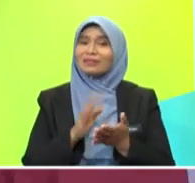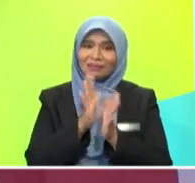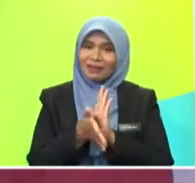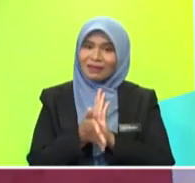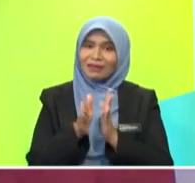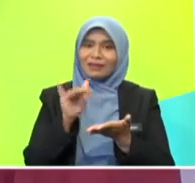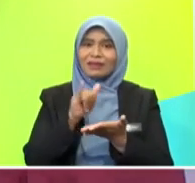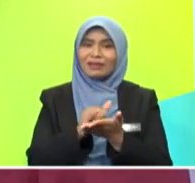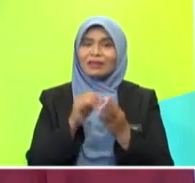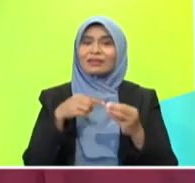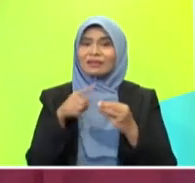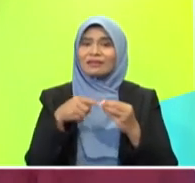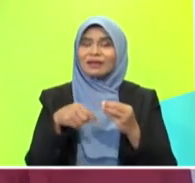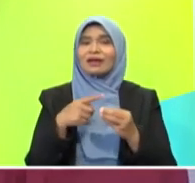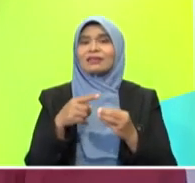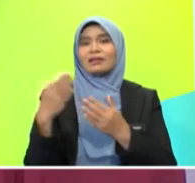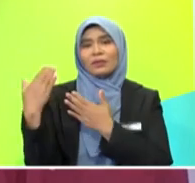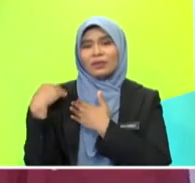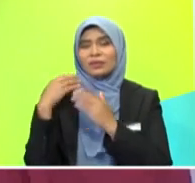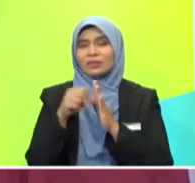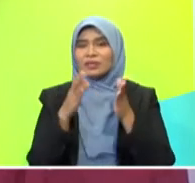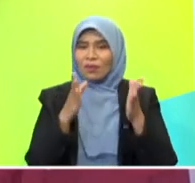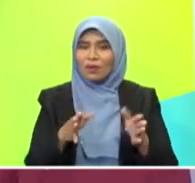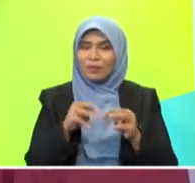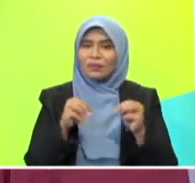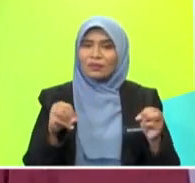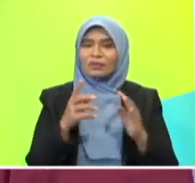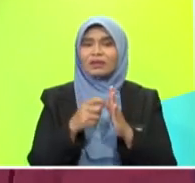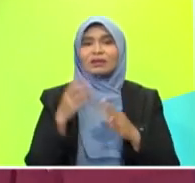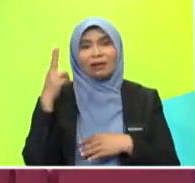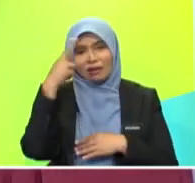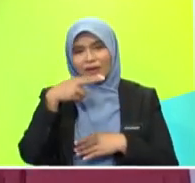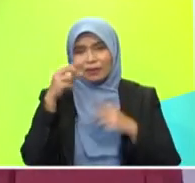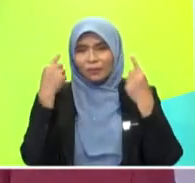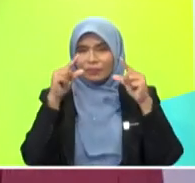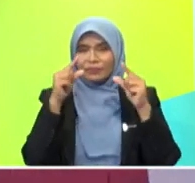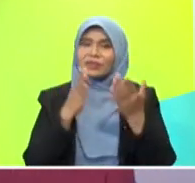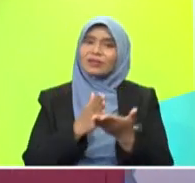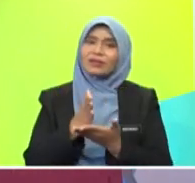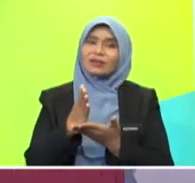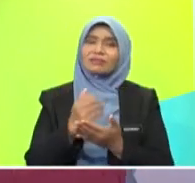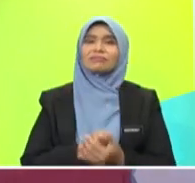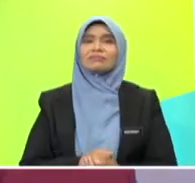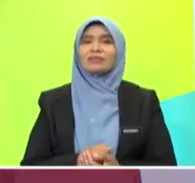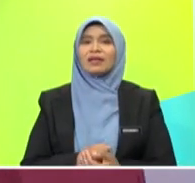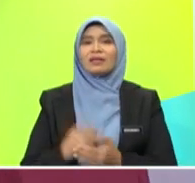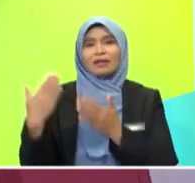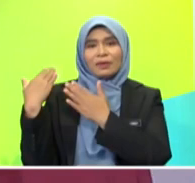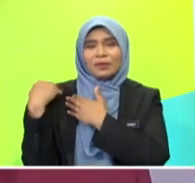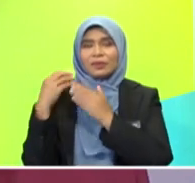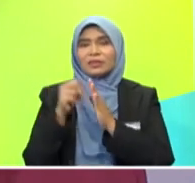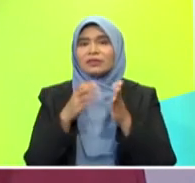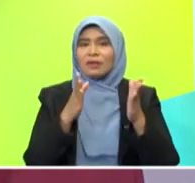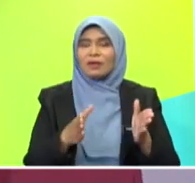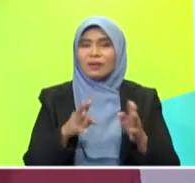tentang tanggung jawab seorang murid terhadap Guru Seterusnya Mari kita tinggal tentang tanggung jawab seorang